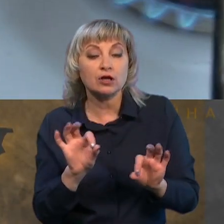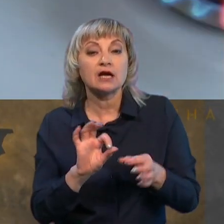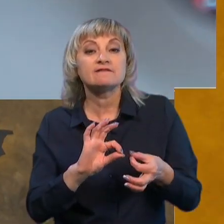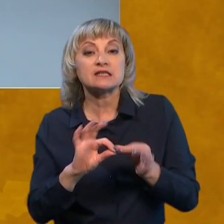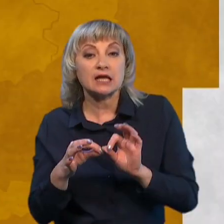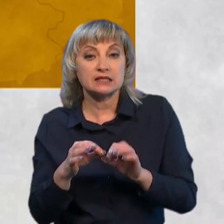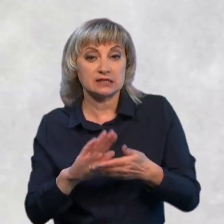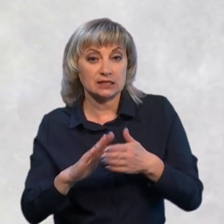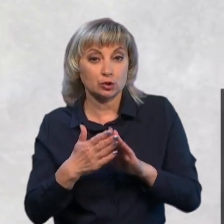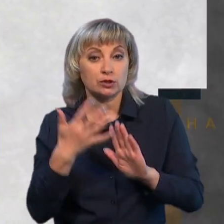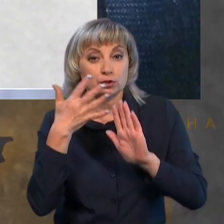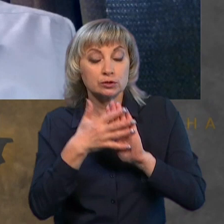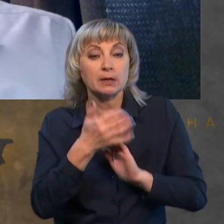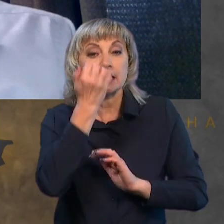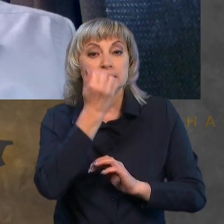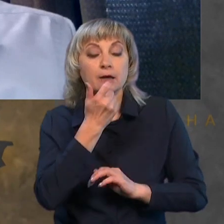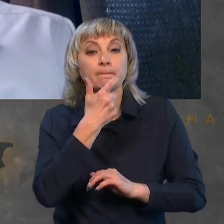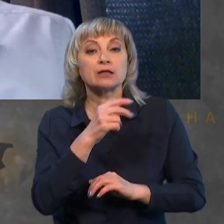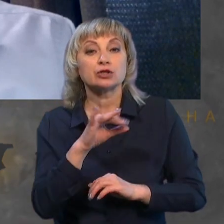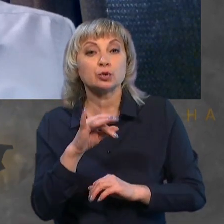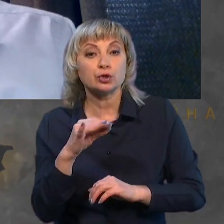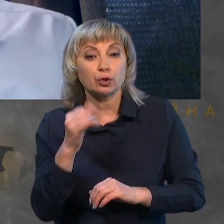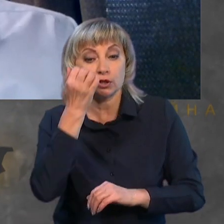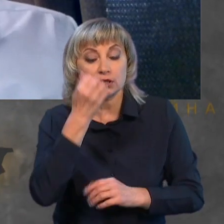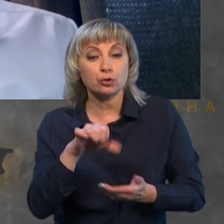ситуації. Зрозуміло. Дякуємо, пане Юрію. Дякуємо, що